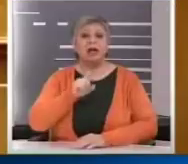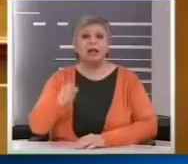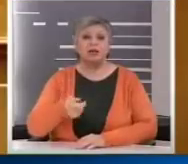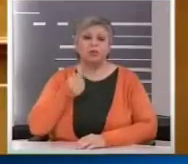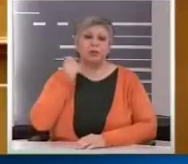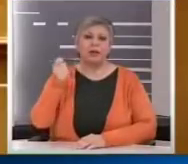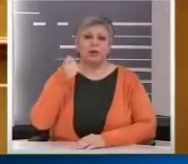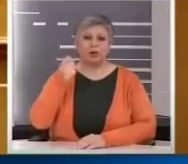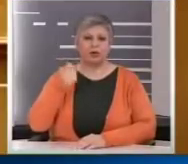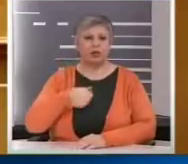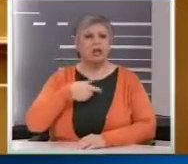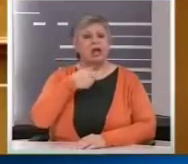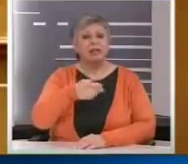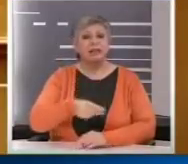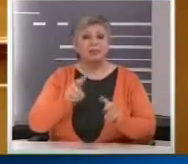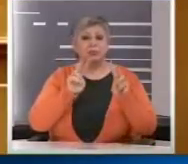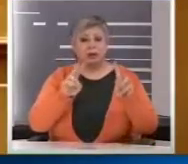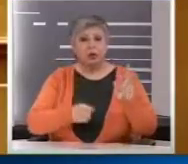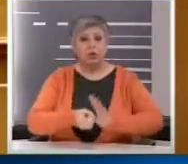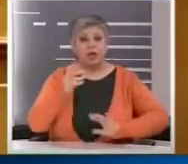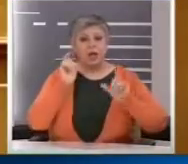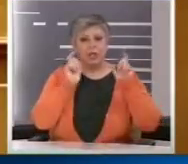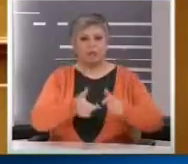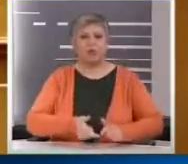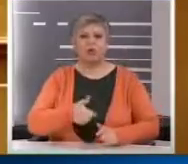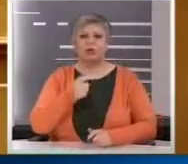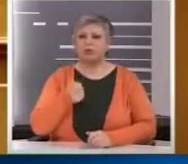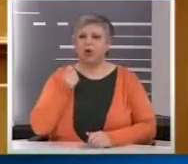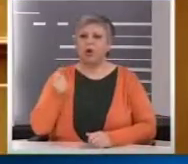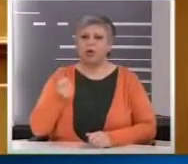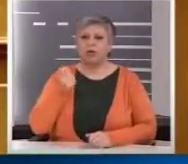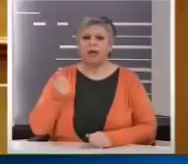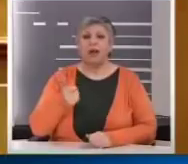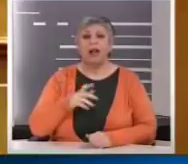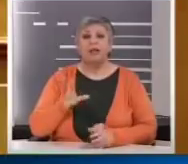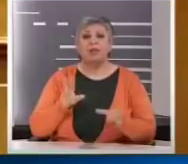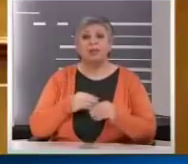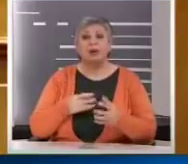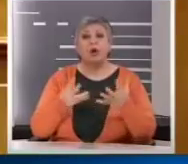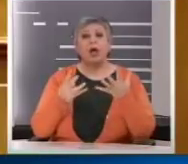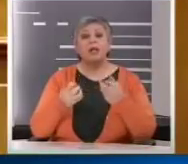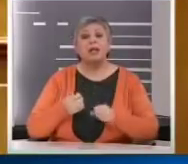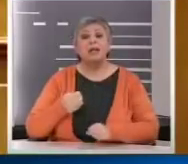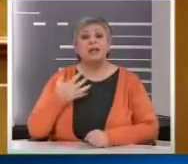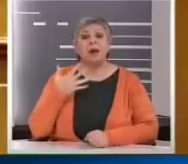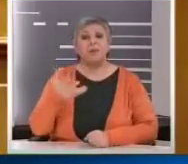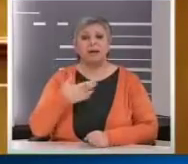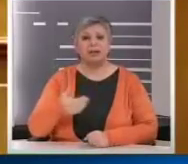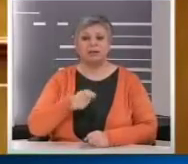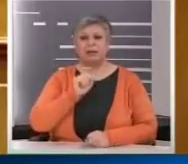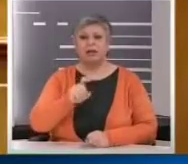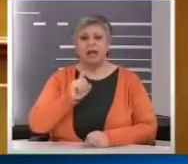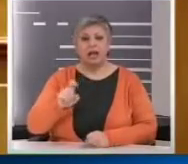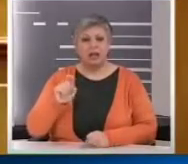δημιουργήσει εσείς ΠΑΣΟΚ και Νέα Δημοκρατία, που το σύνολό του ήταν περίπου 95 εκατομμύρια και σε συμφωνία με το Εθνικής Άμυνας θα